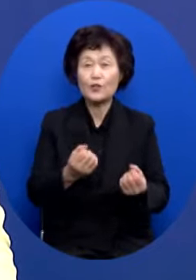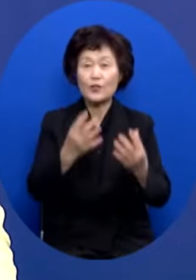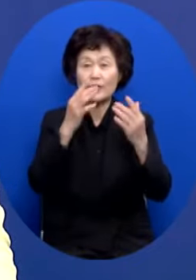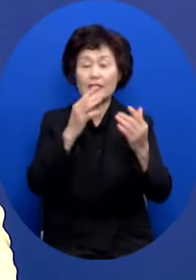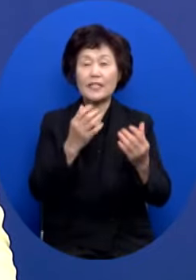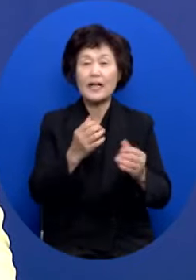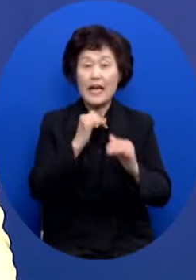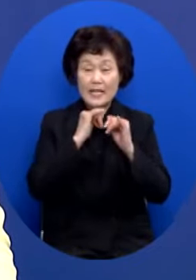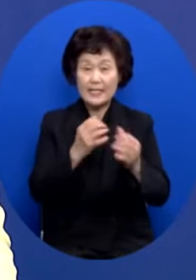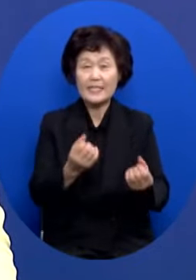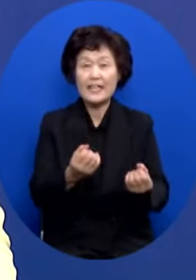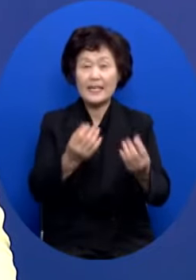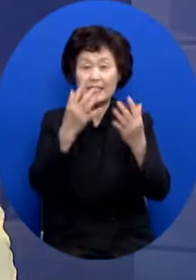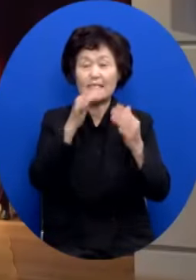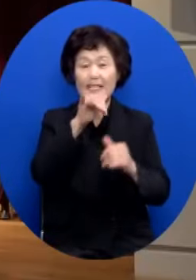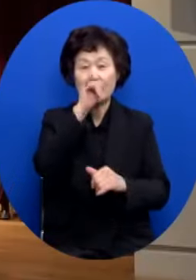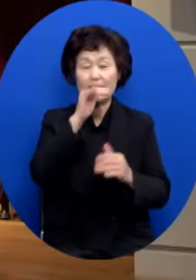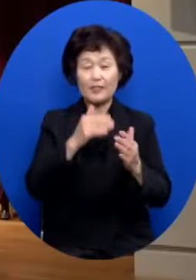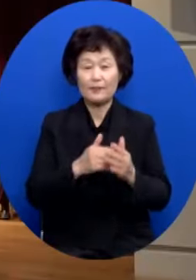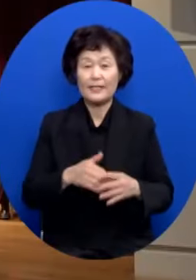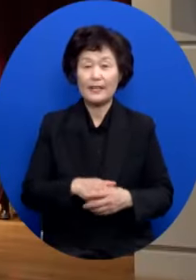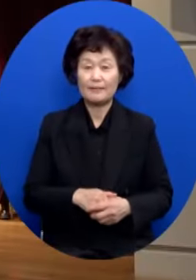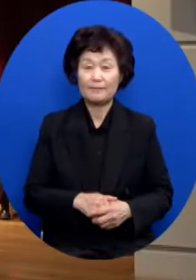CTS 아트홀에서 열렸습니다.